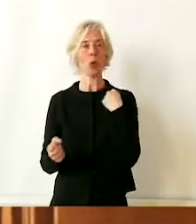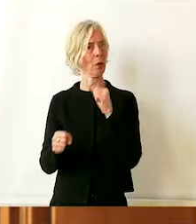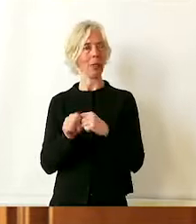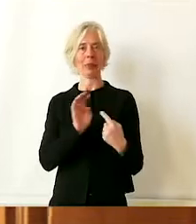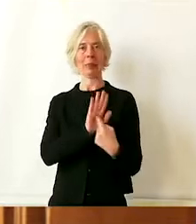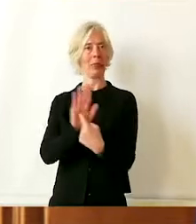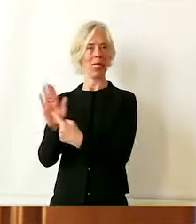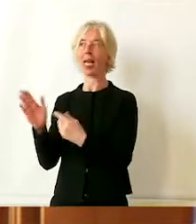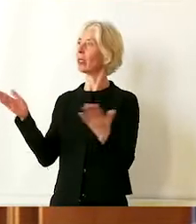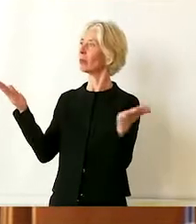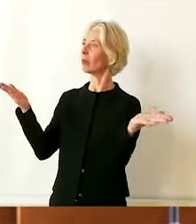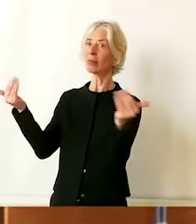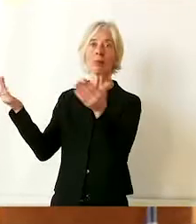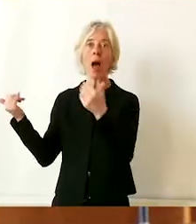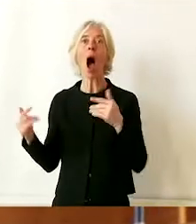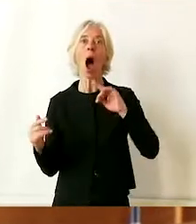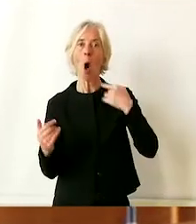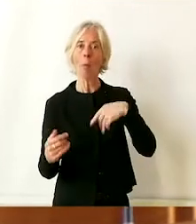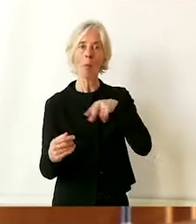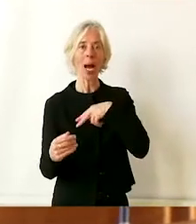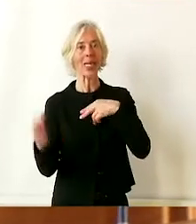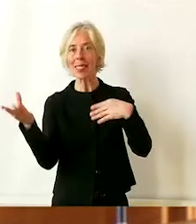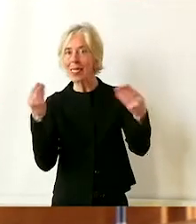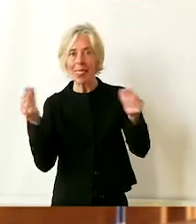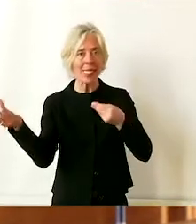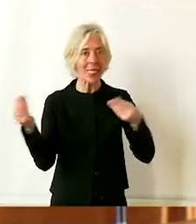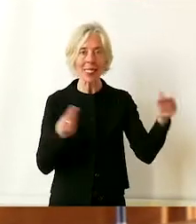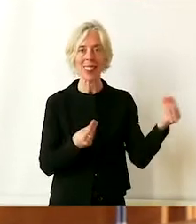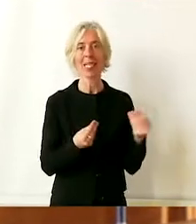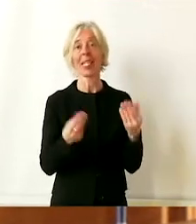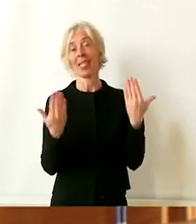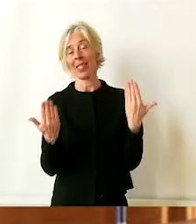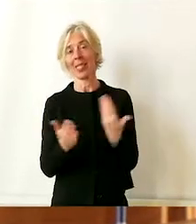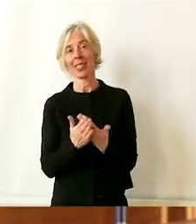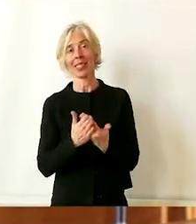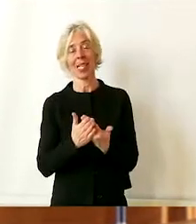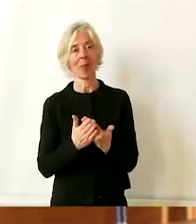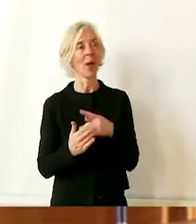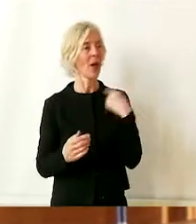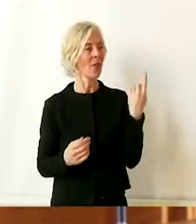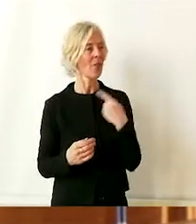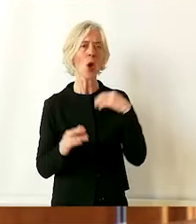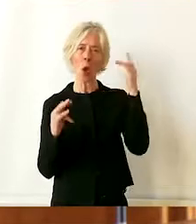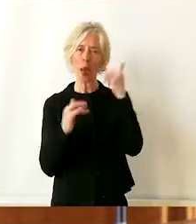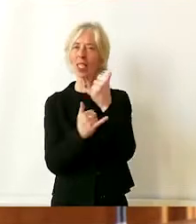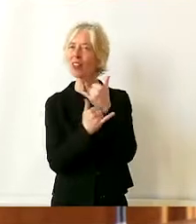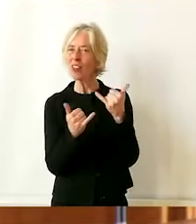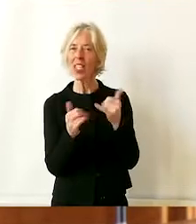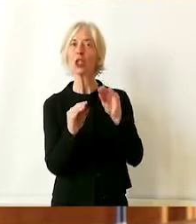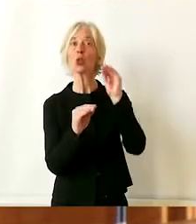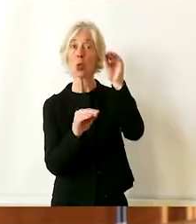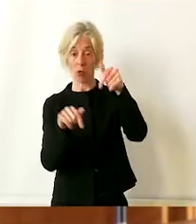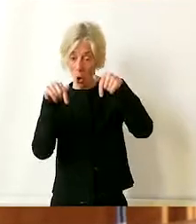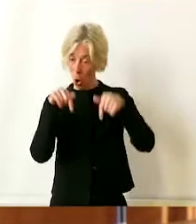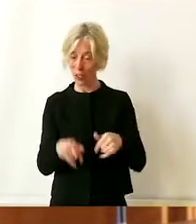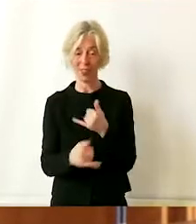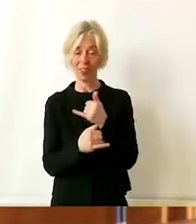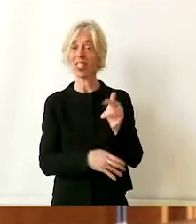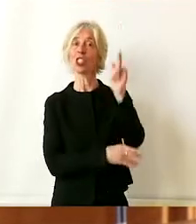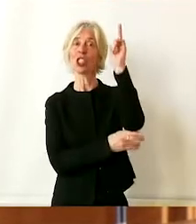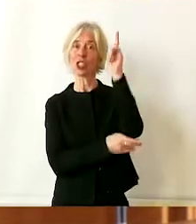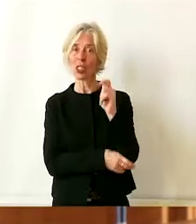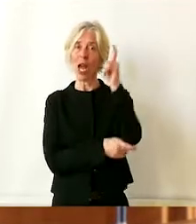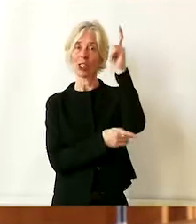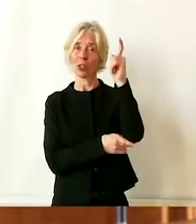entsprechend breit zu vermarkten. Da stellt sich natürlich dann auch die Frage, wie geht es weiter? Das ist der Auftakt heute, der erste Schritt einer